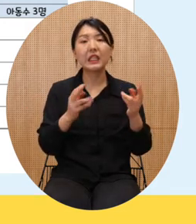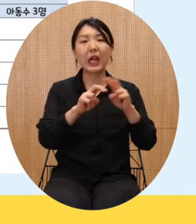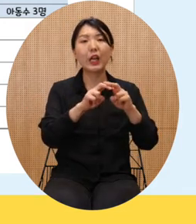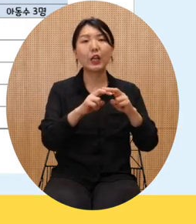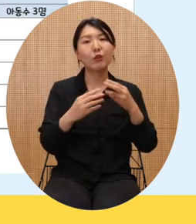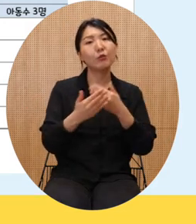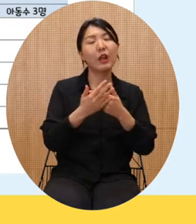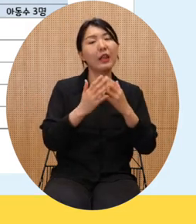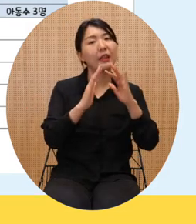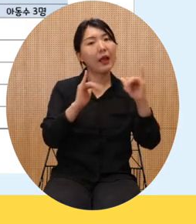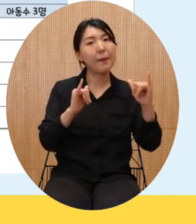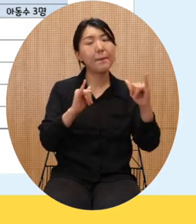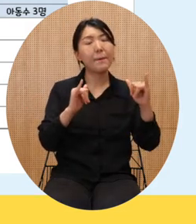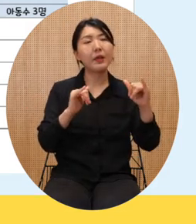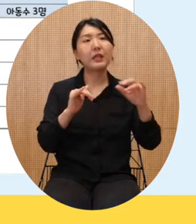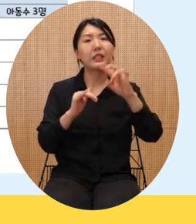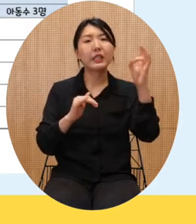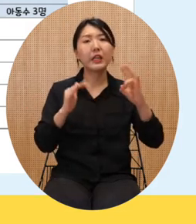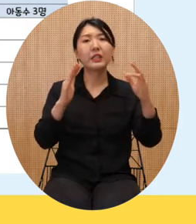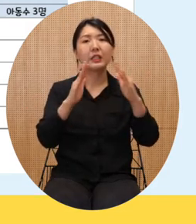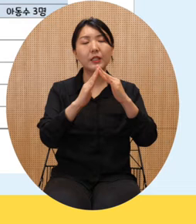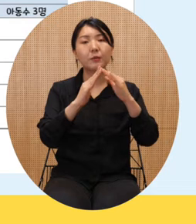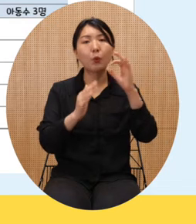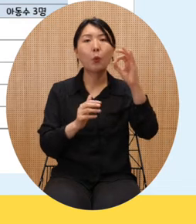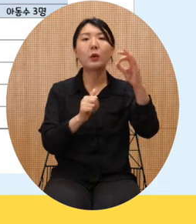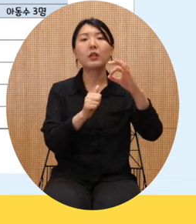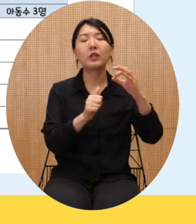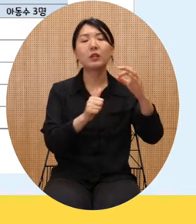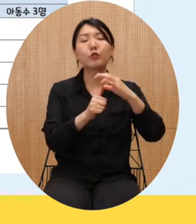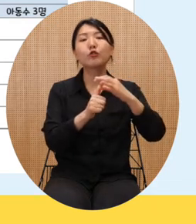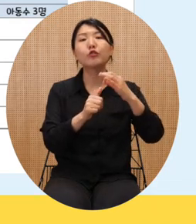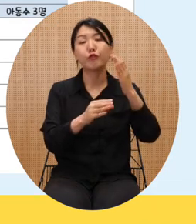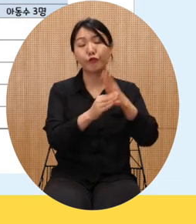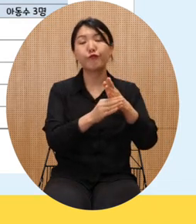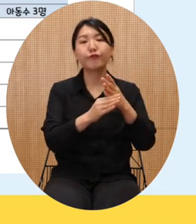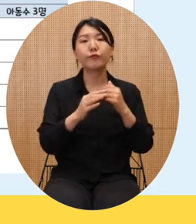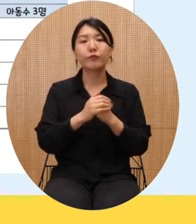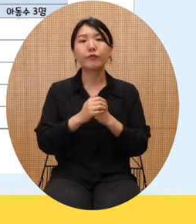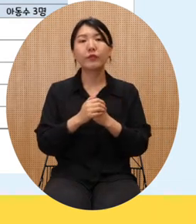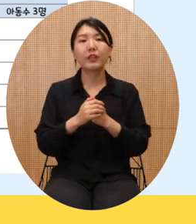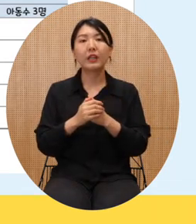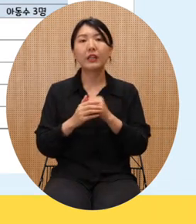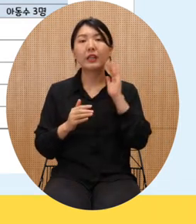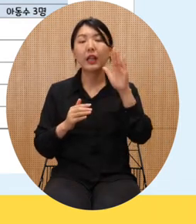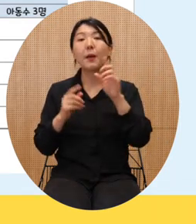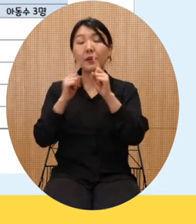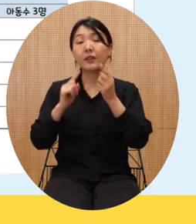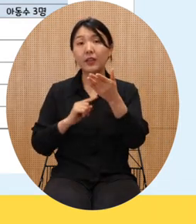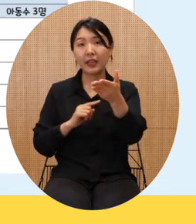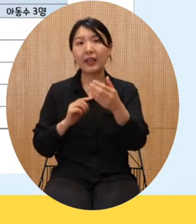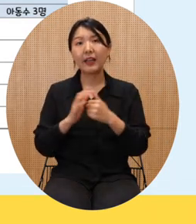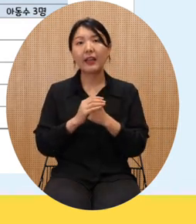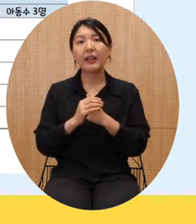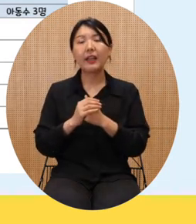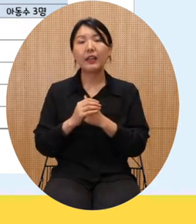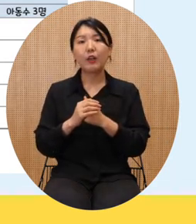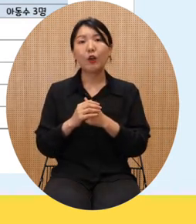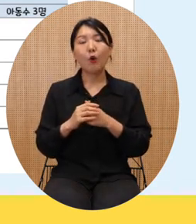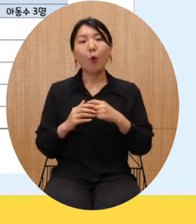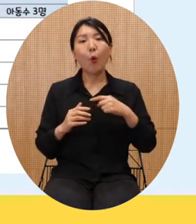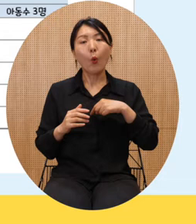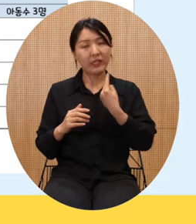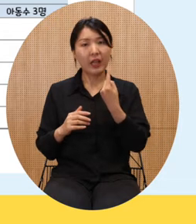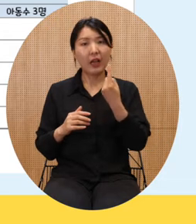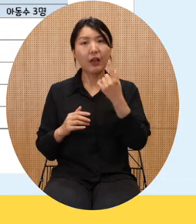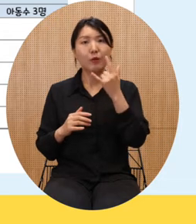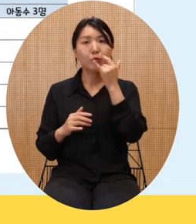노동하시는데 일자리가 굉장히 불안정하신 분들이 시흥형 주거비 지원을 많이 받고 계셨고, 그 다음에 이따가 다시